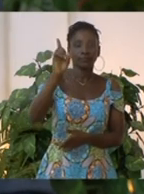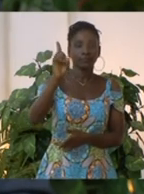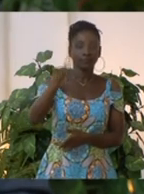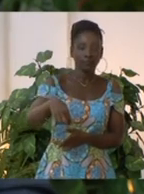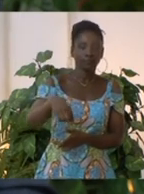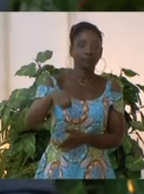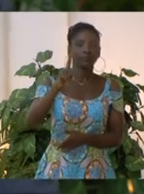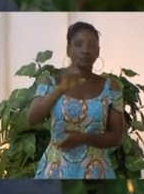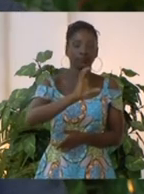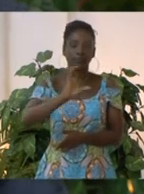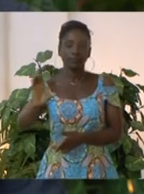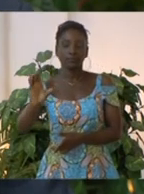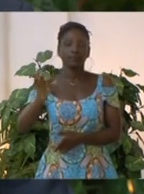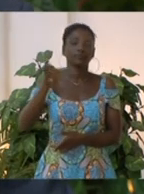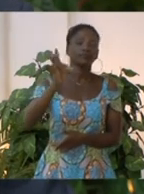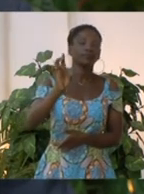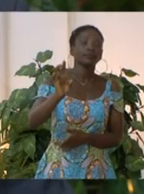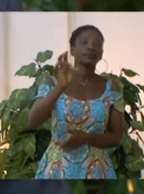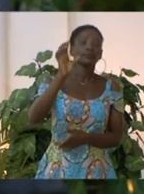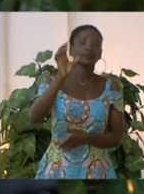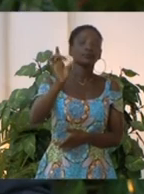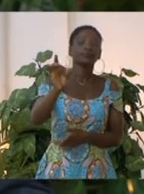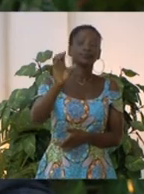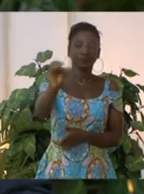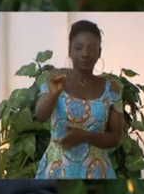1180, soit 2,12%.